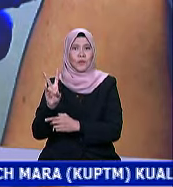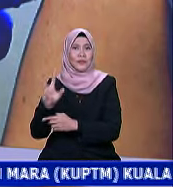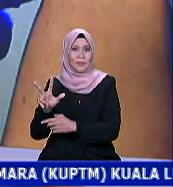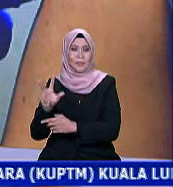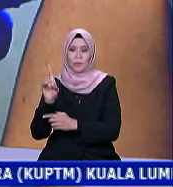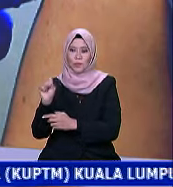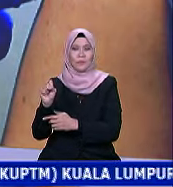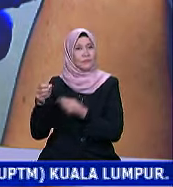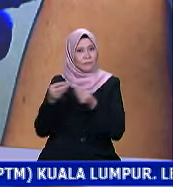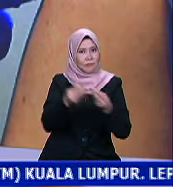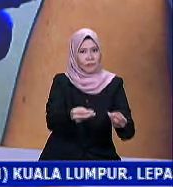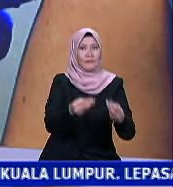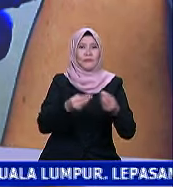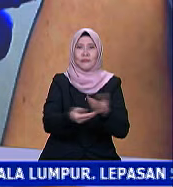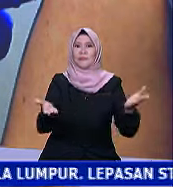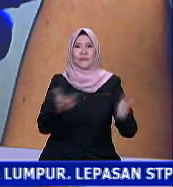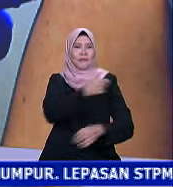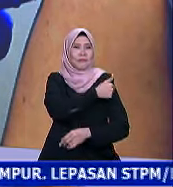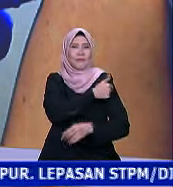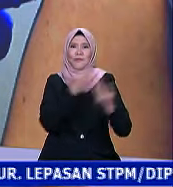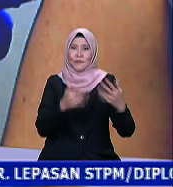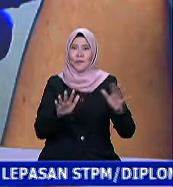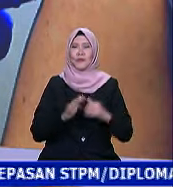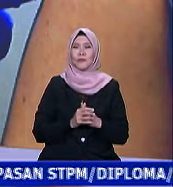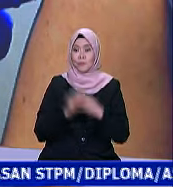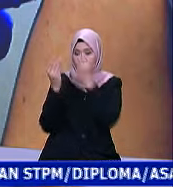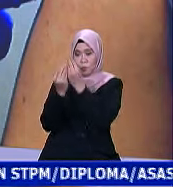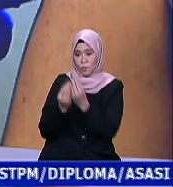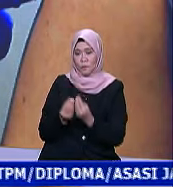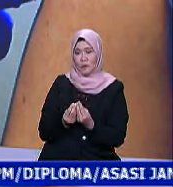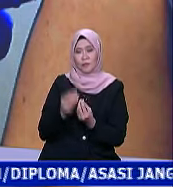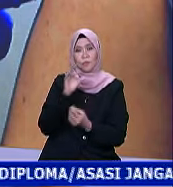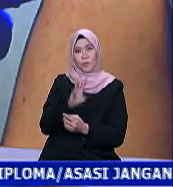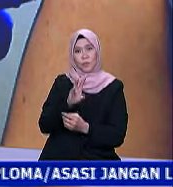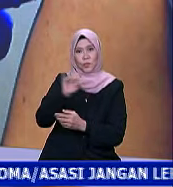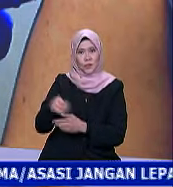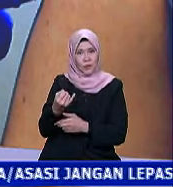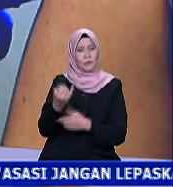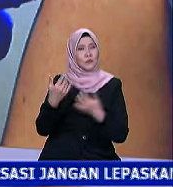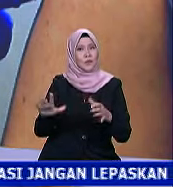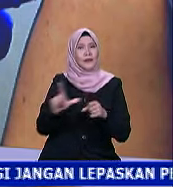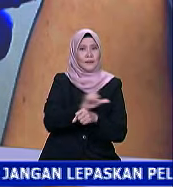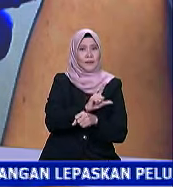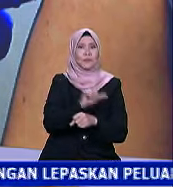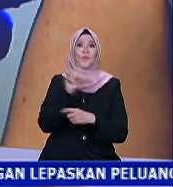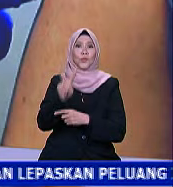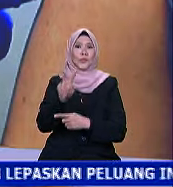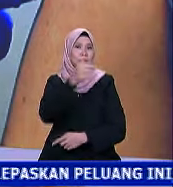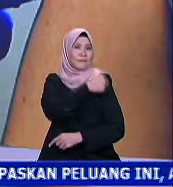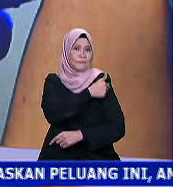21,200,473 dos sudah diberikan kepada penduduk di negara ini. Daripada jumlah itu, hampir 7 juta sudah melengkapkan